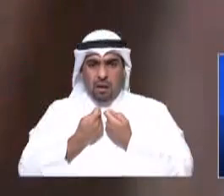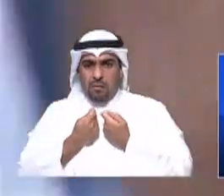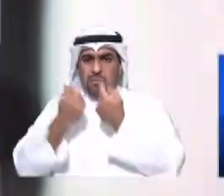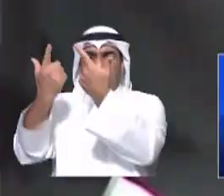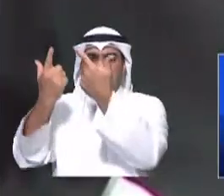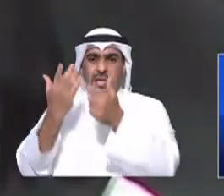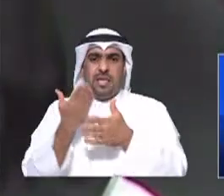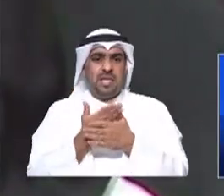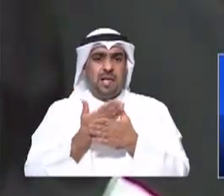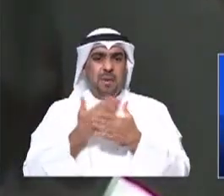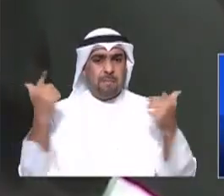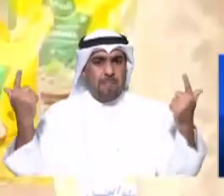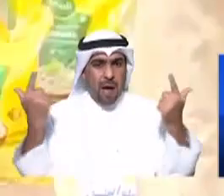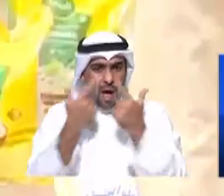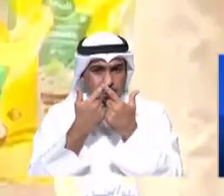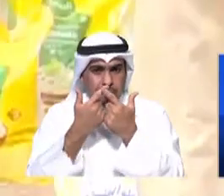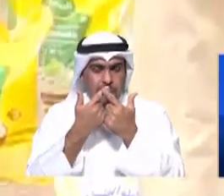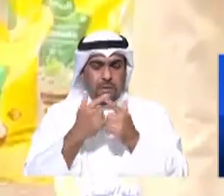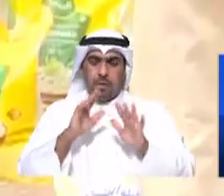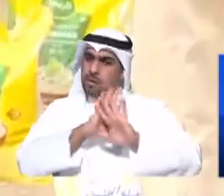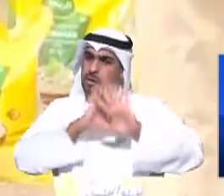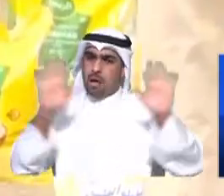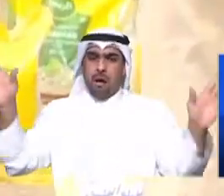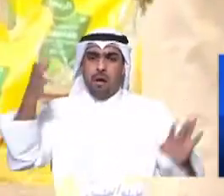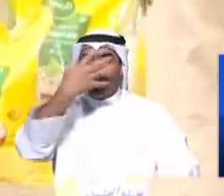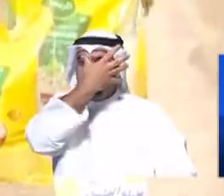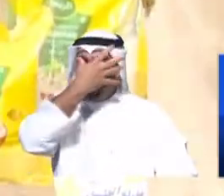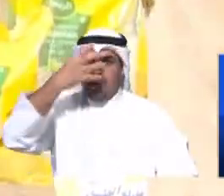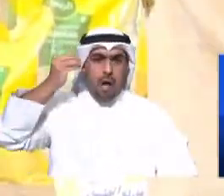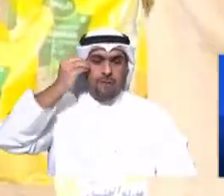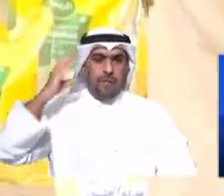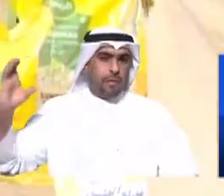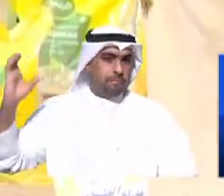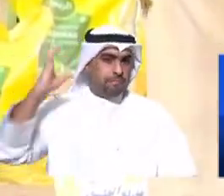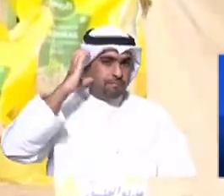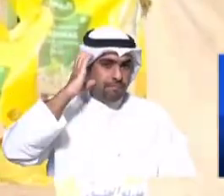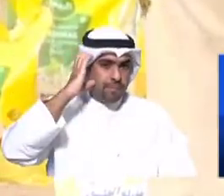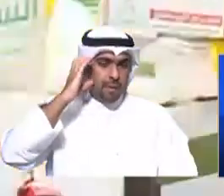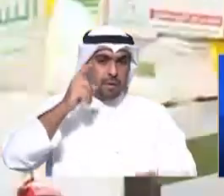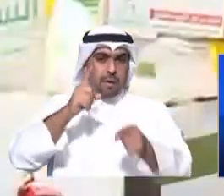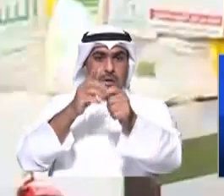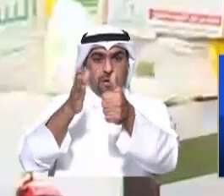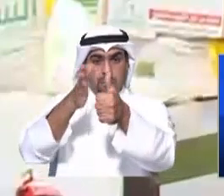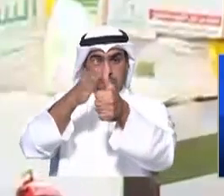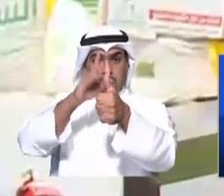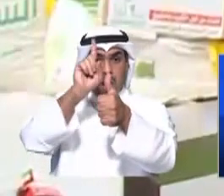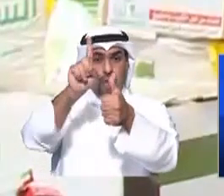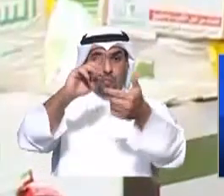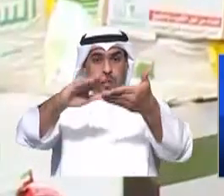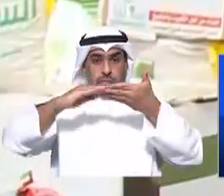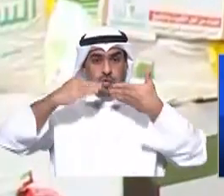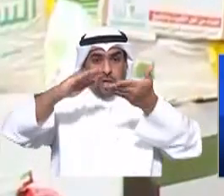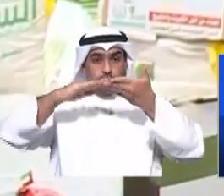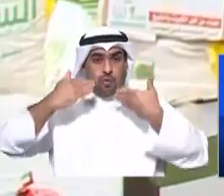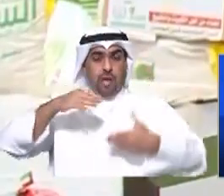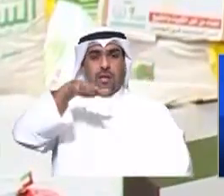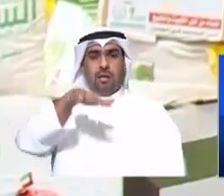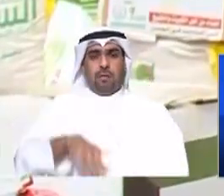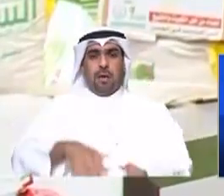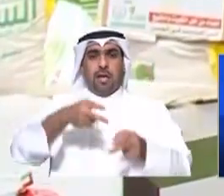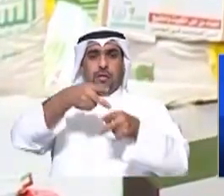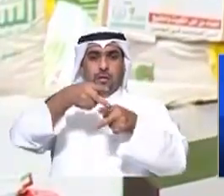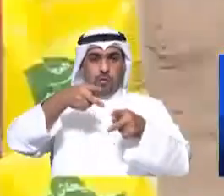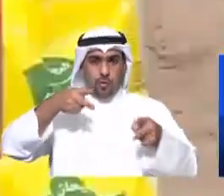إلا العطاء المتجدد والذي يشمل كل اليمنيين، سواء بتقديم المساعدات المباشرة أو